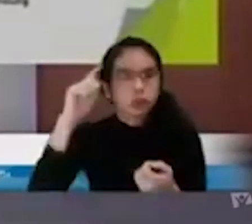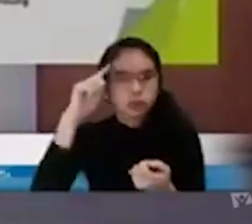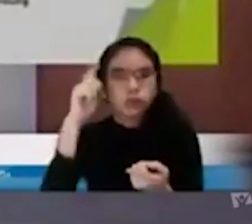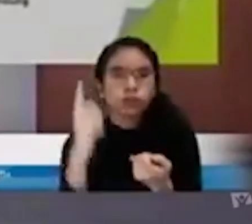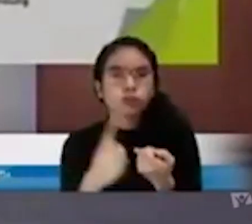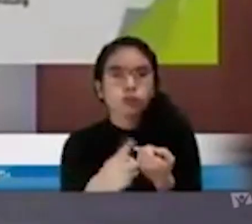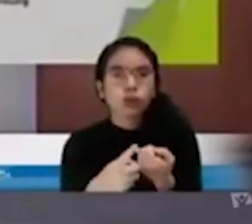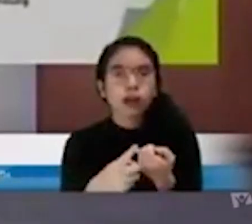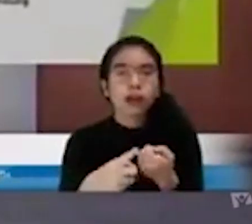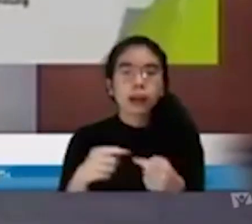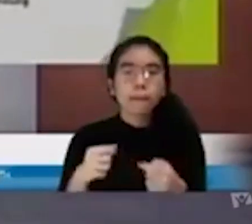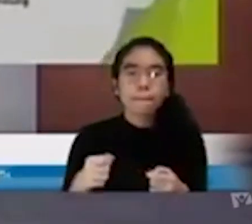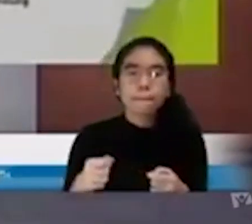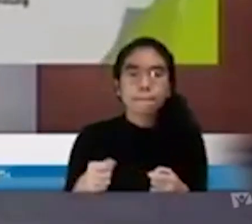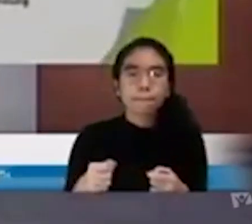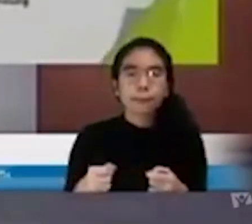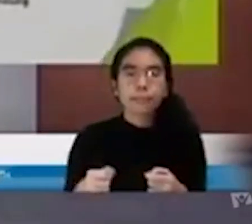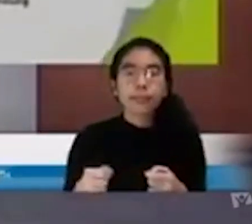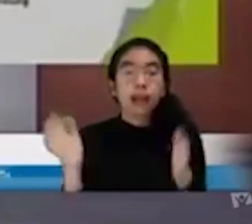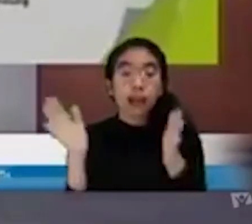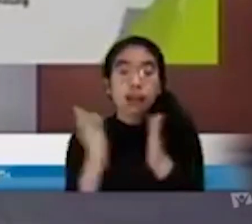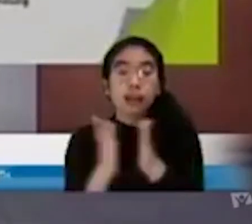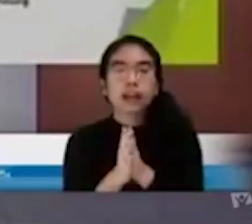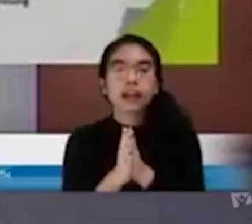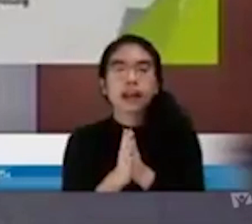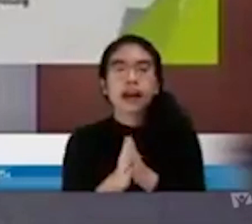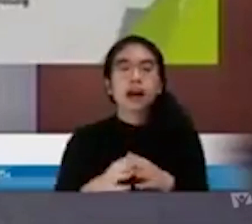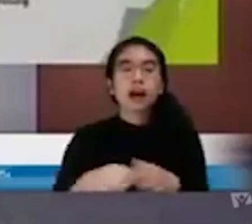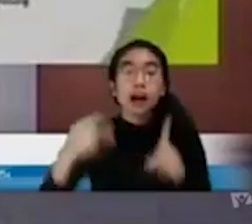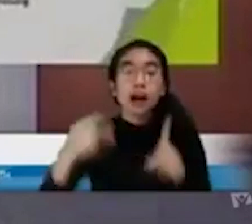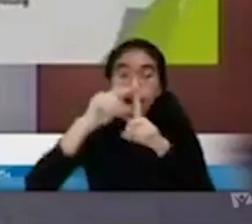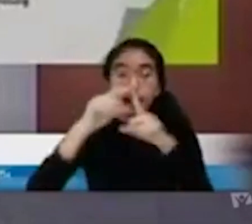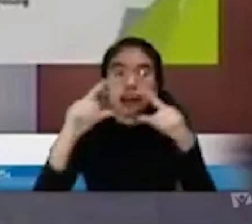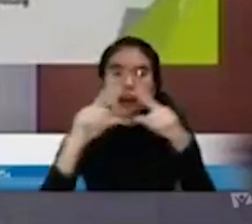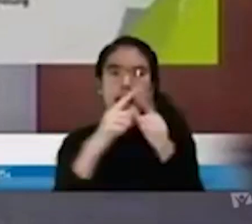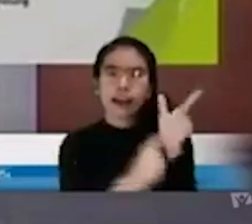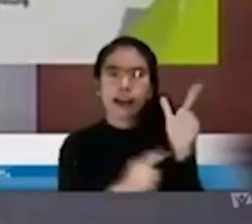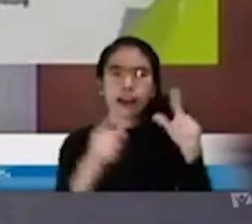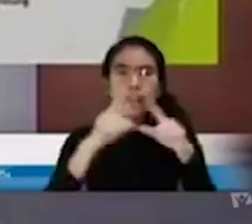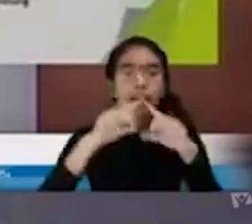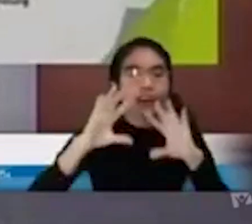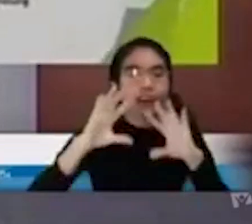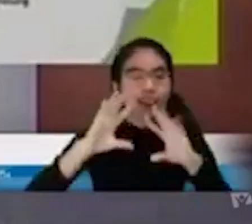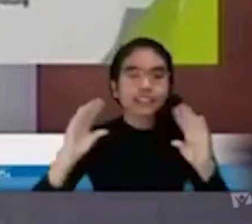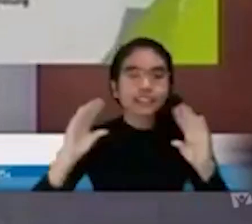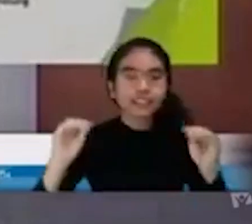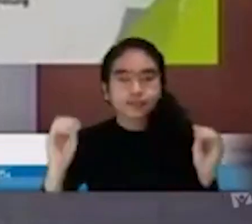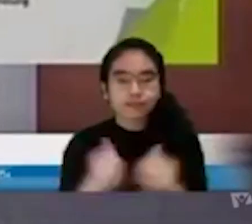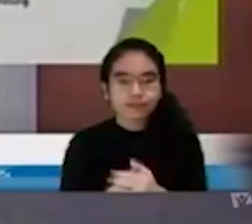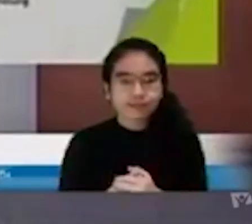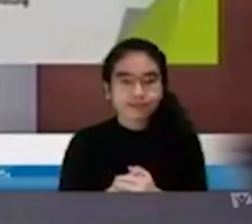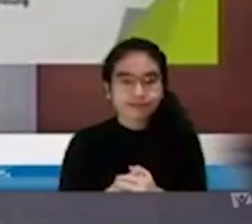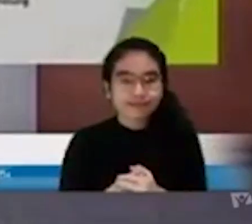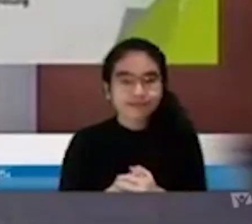moto budaya kerja untuk dilakukan oleh setiap para pekerja agar bersatu